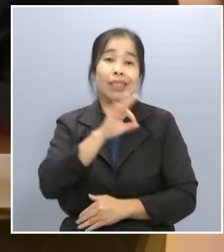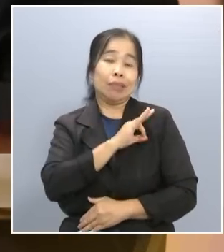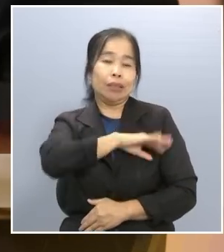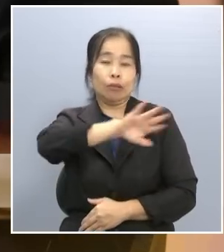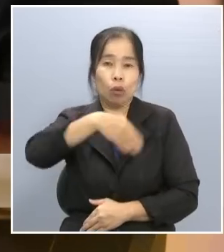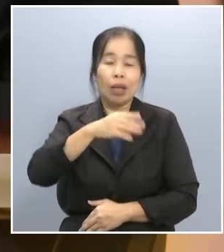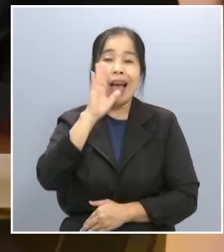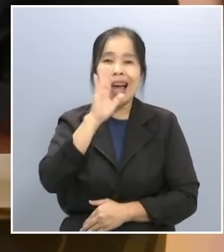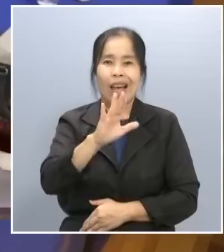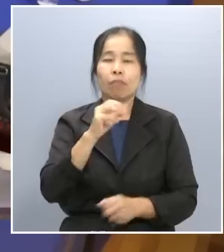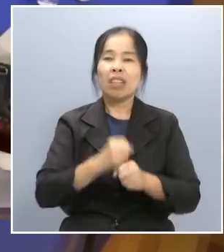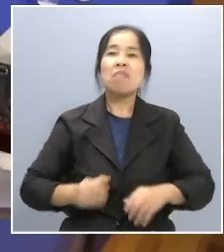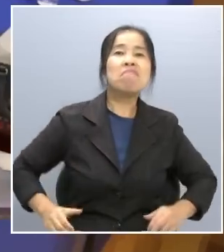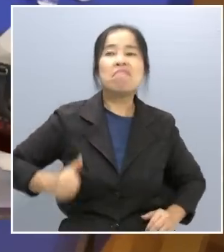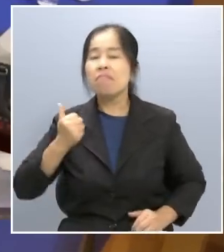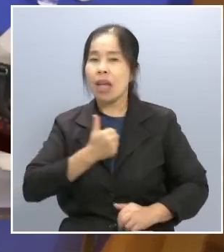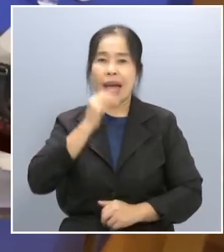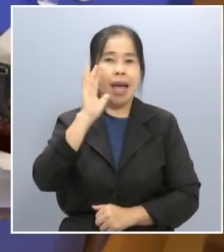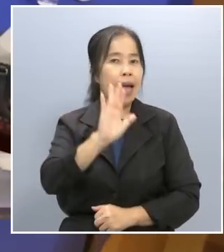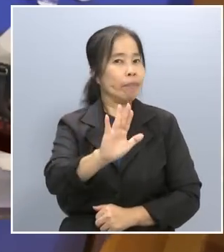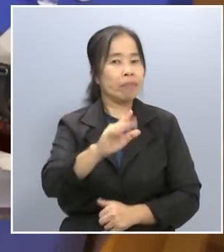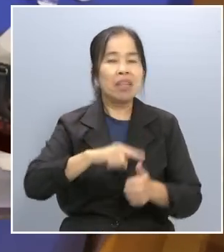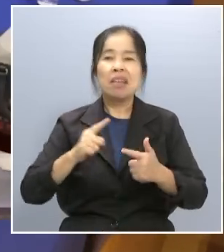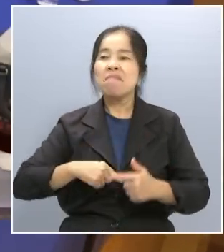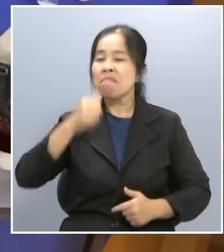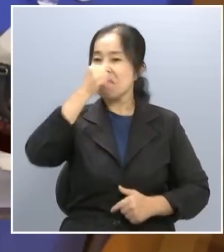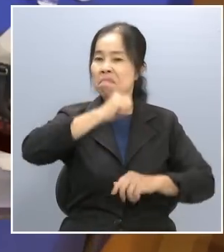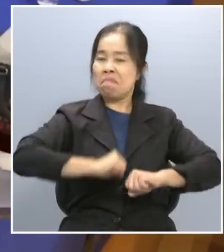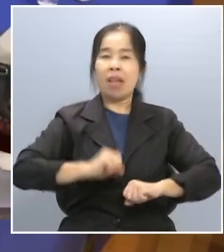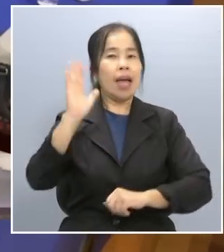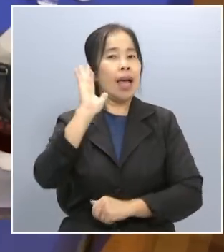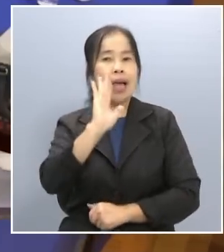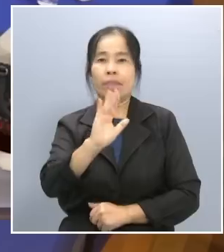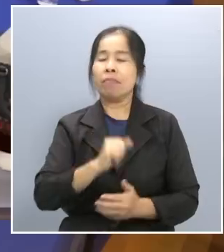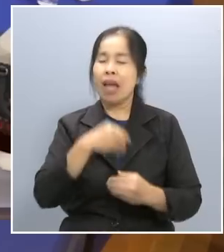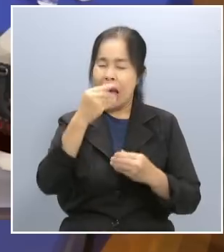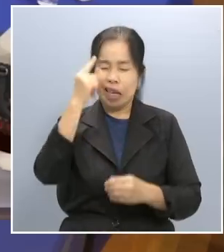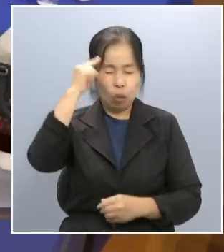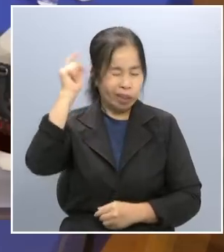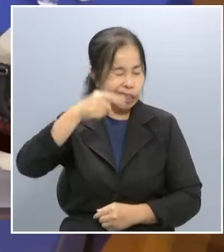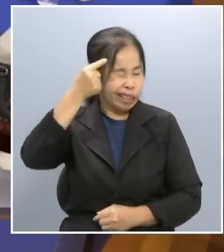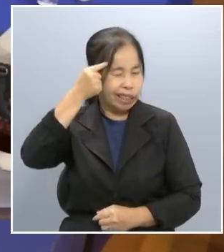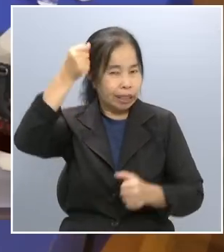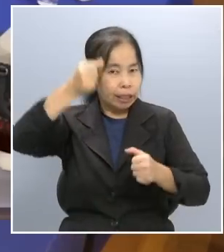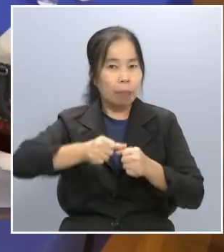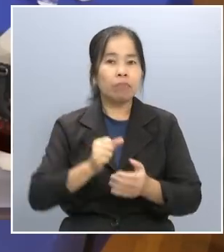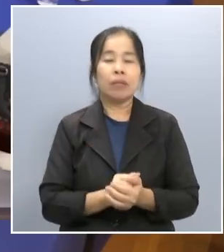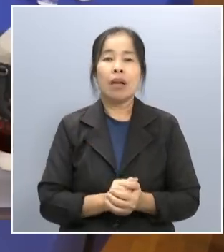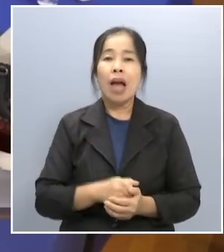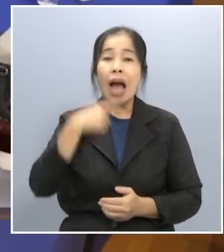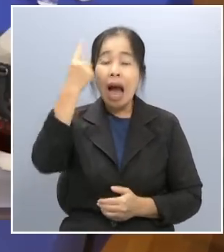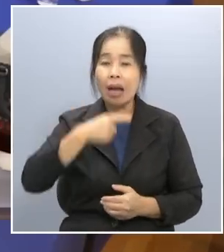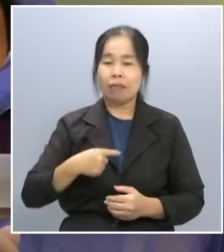ห้ามทำตัวกร่างห้ามเจ้ายศเจ้าอย่างท่องจำประโยคเหล่านี้ไว้ให้ดีๆใหญ่กว่าเราคือพรรค